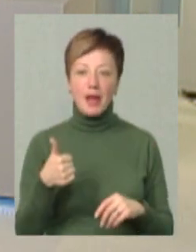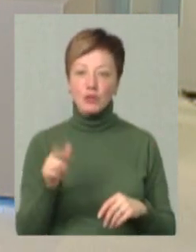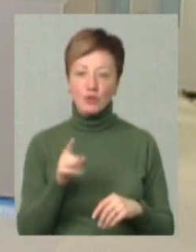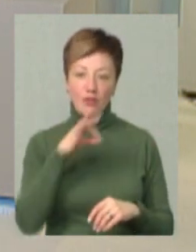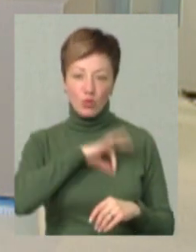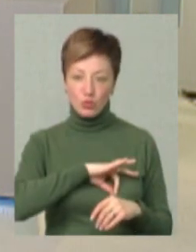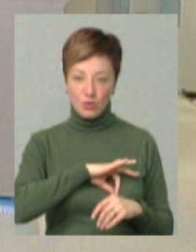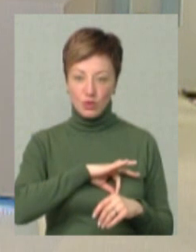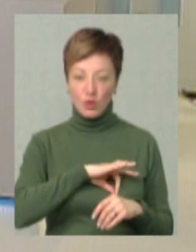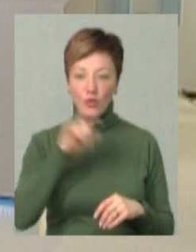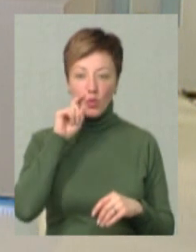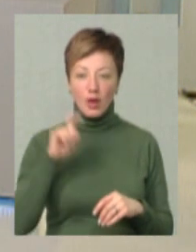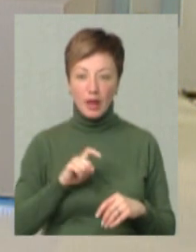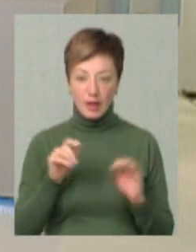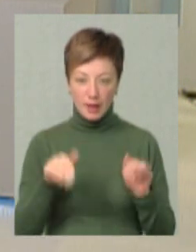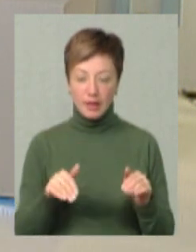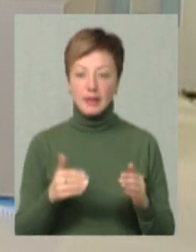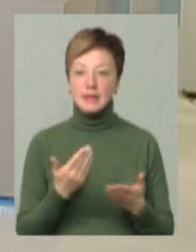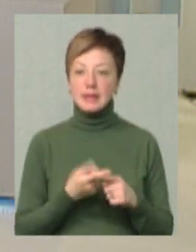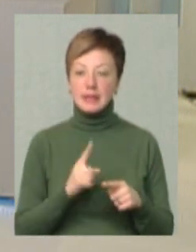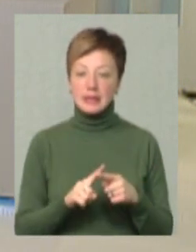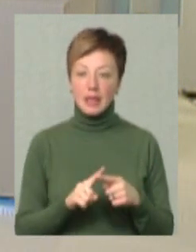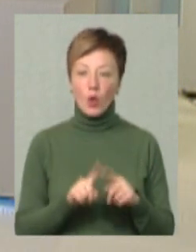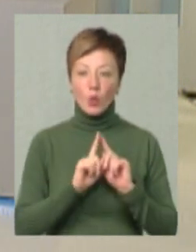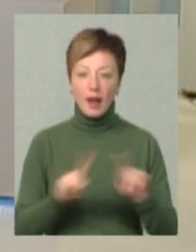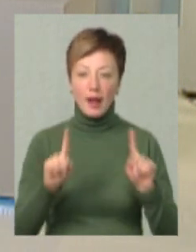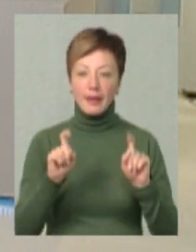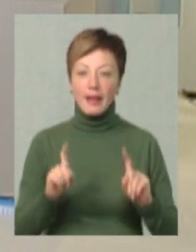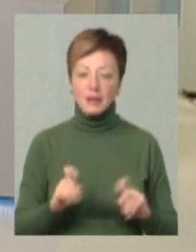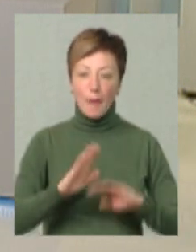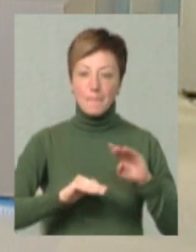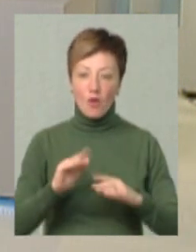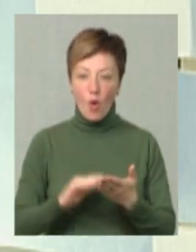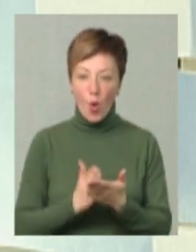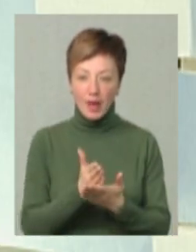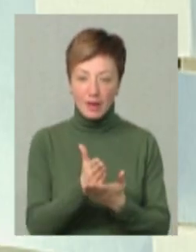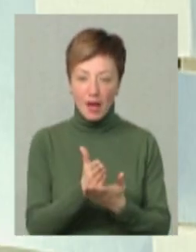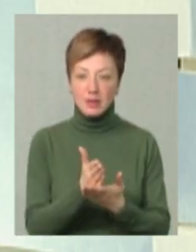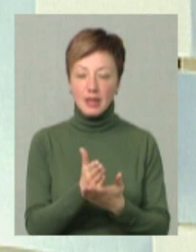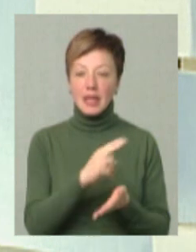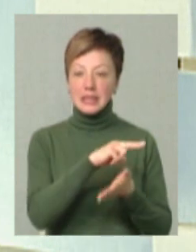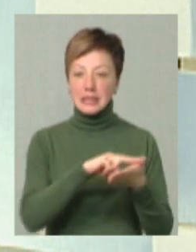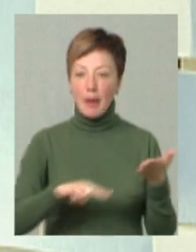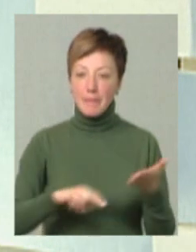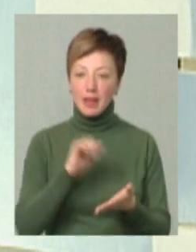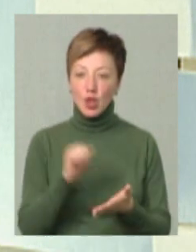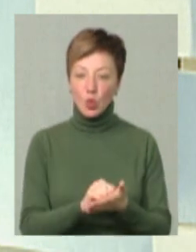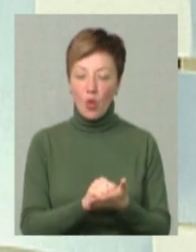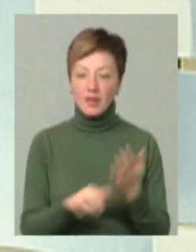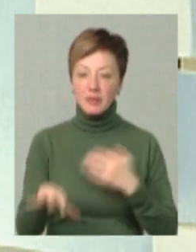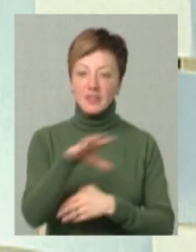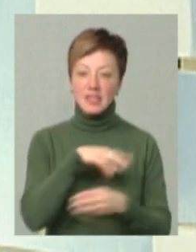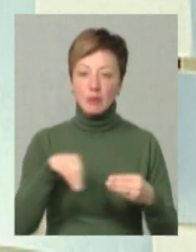першим використовується в Україні. Це унікальний тест з профорієнтації, який запатентований